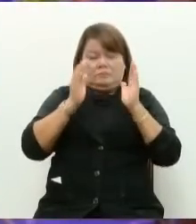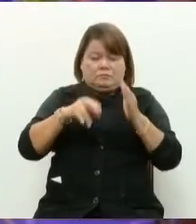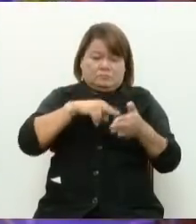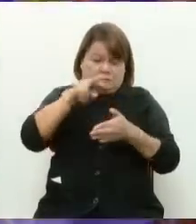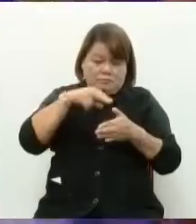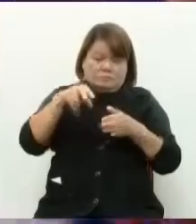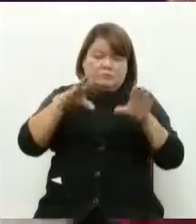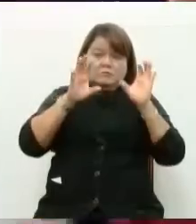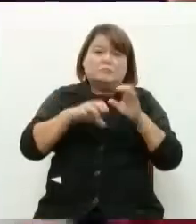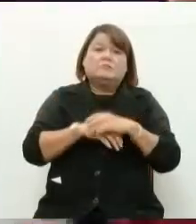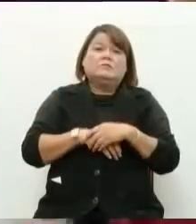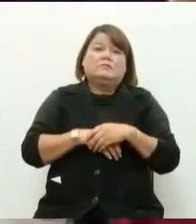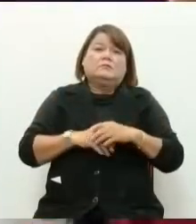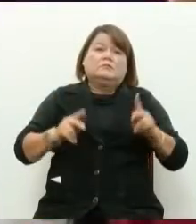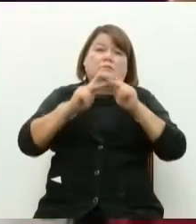วงศึกษาธิการ